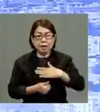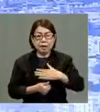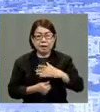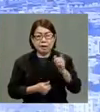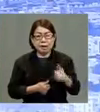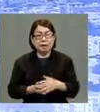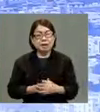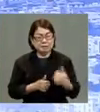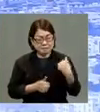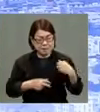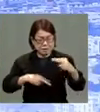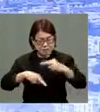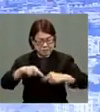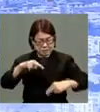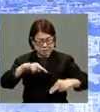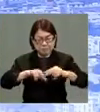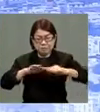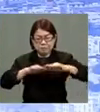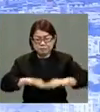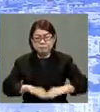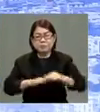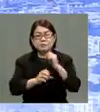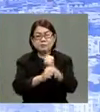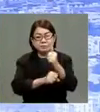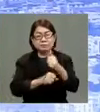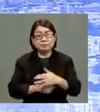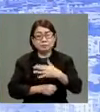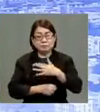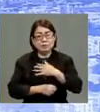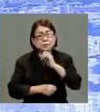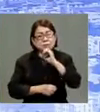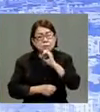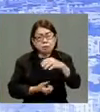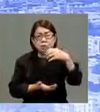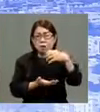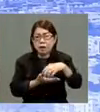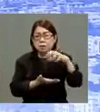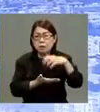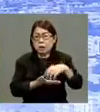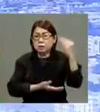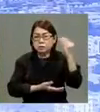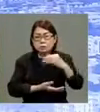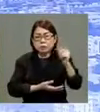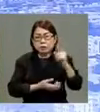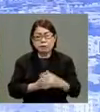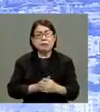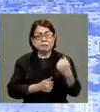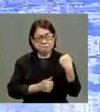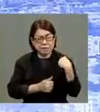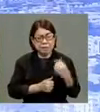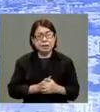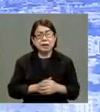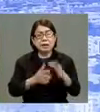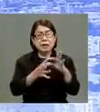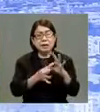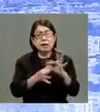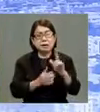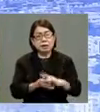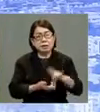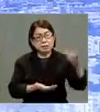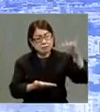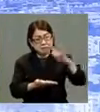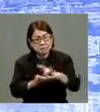รับการควบคุมได้ในระดับหนึ่งแต่ที่ผมต้องนำเรียนรายงานก็ยังมีประเด็นอยู่ไม่ว่าจะเป็นเรื่องของเครื่องบินที่จะมาลงได้ไหม